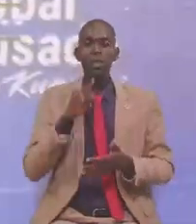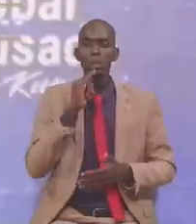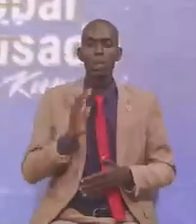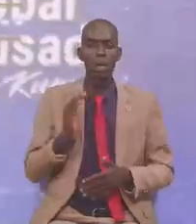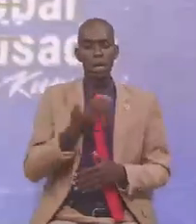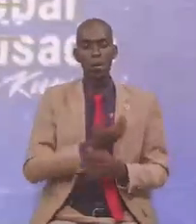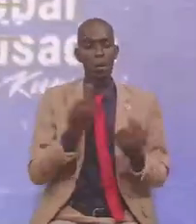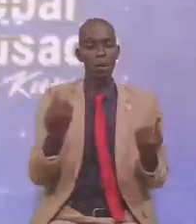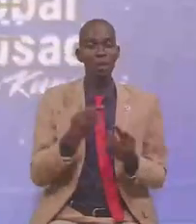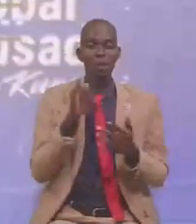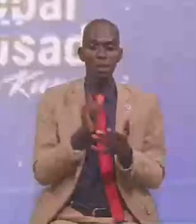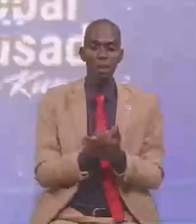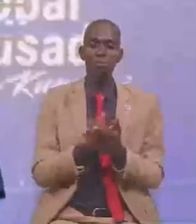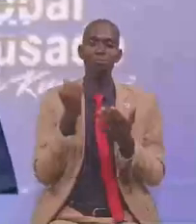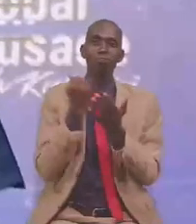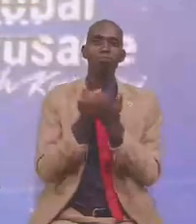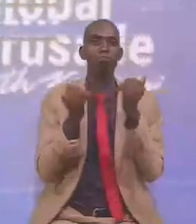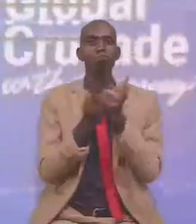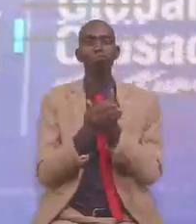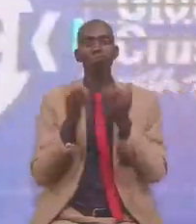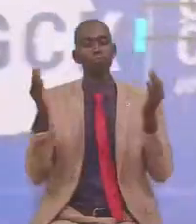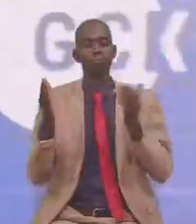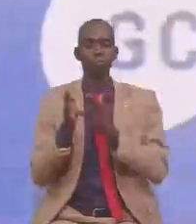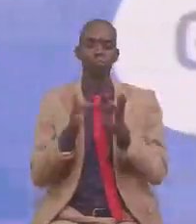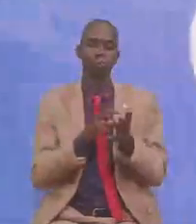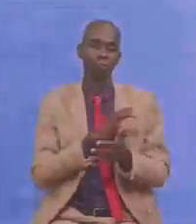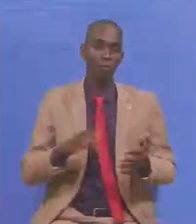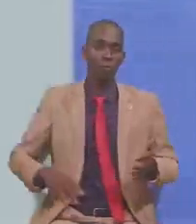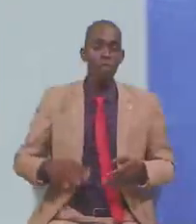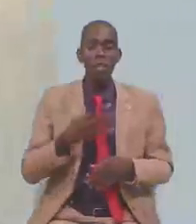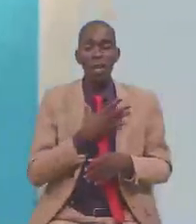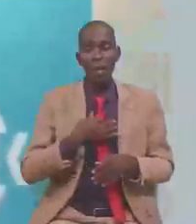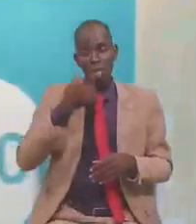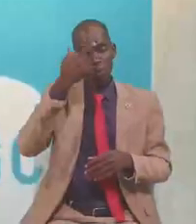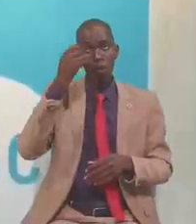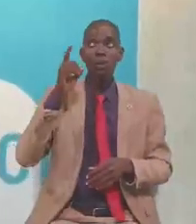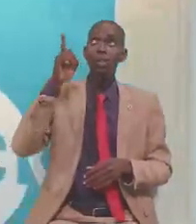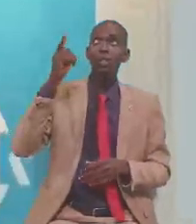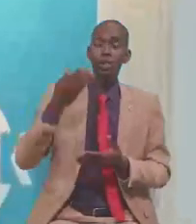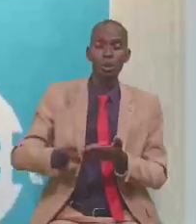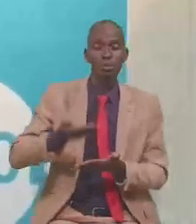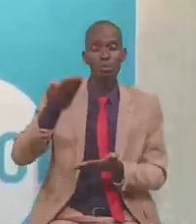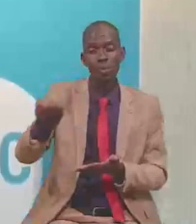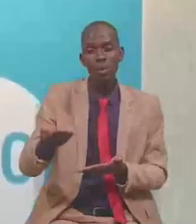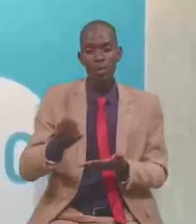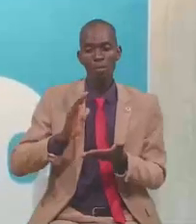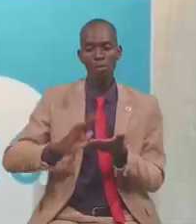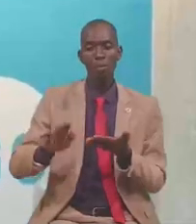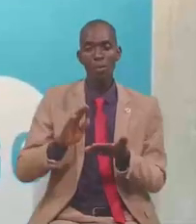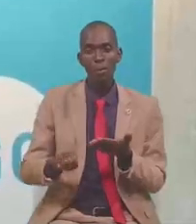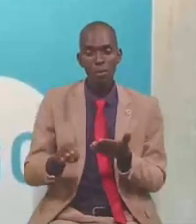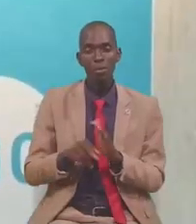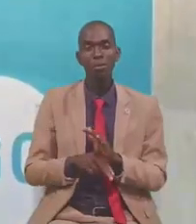péchés qui l'ont crucifié. Et parce qu'il a acquis le pardon, le